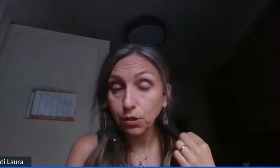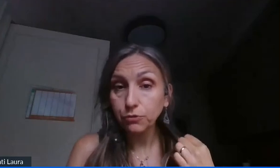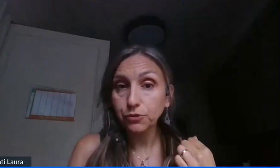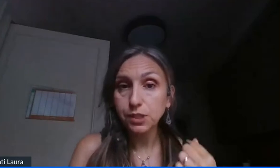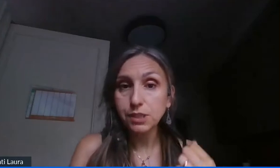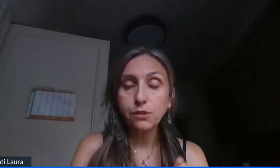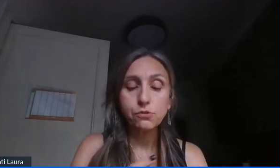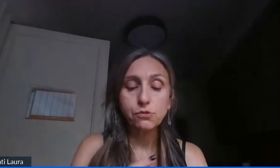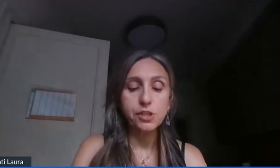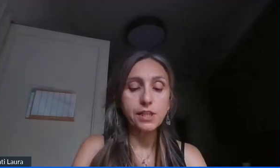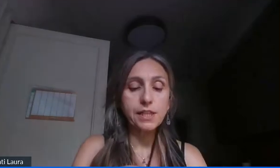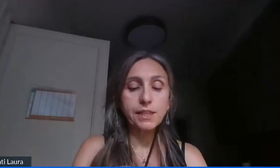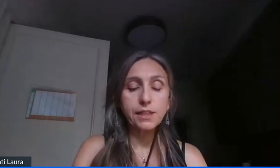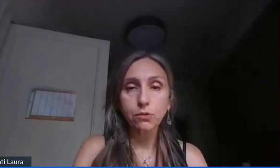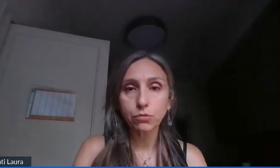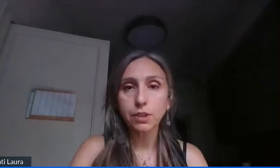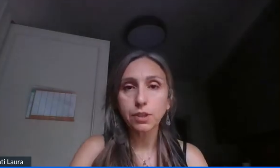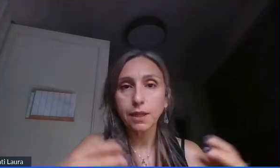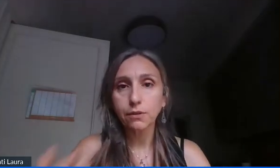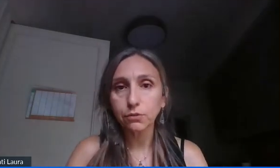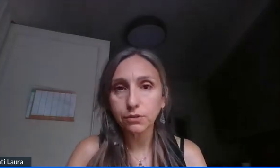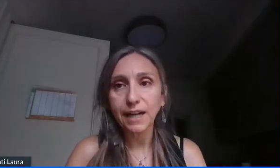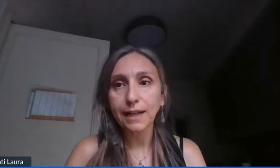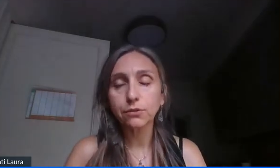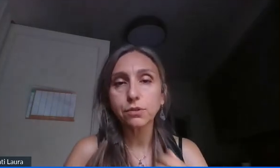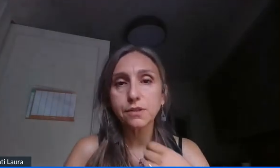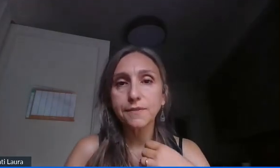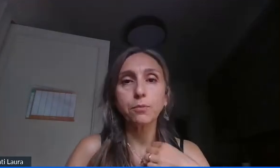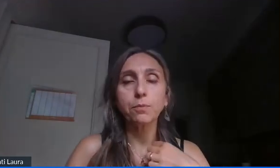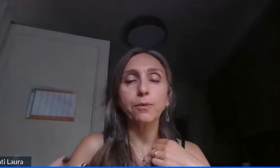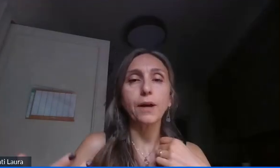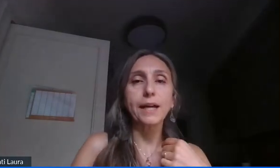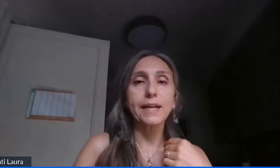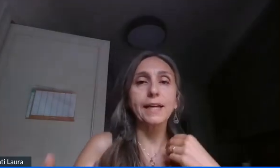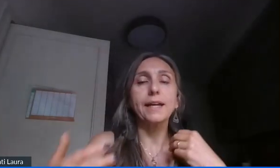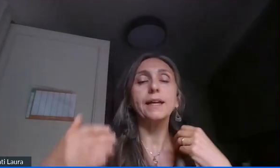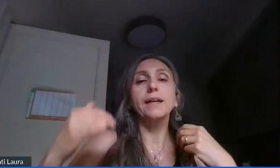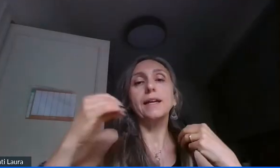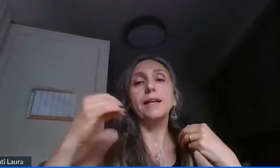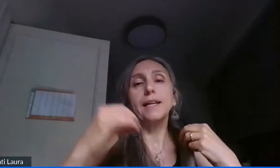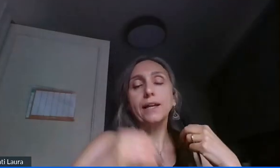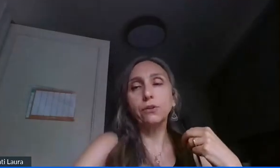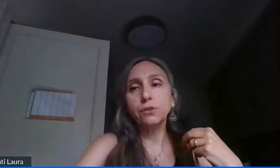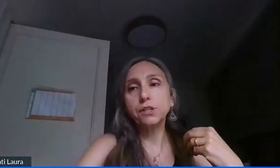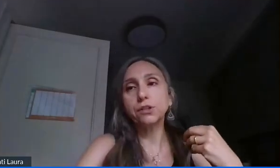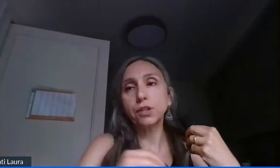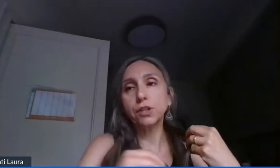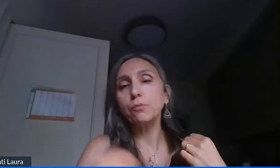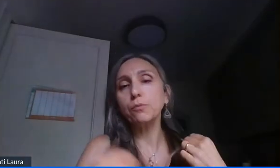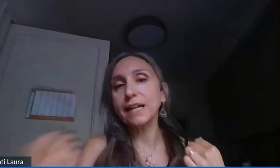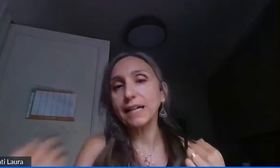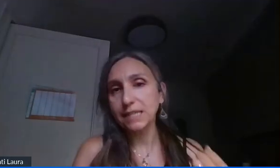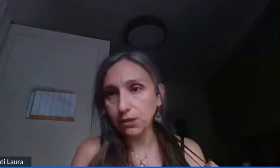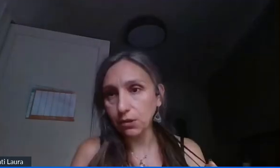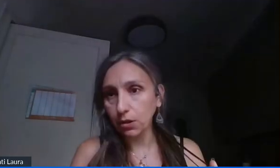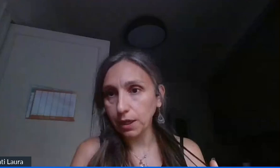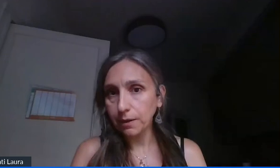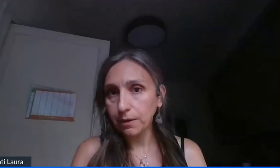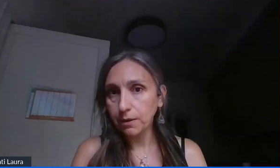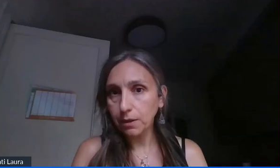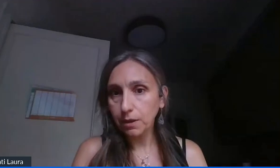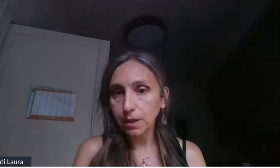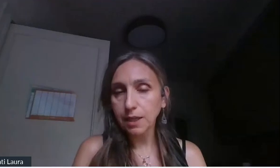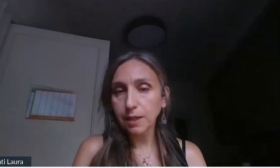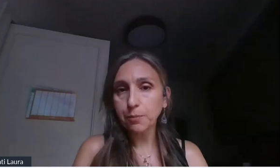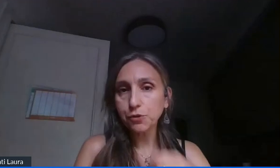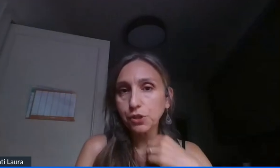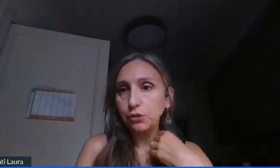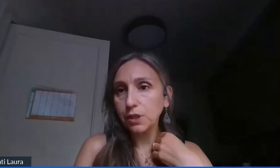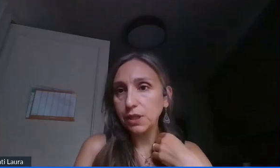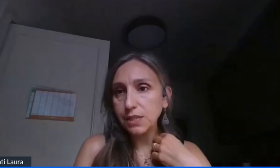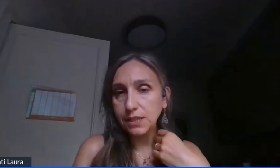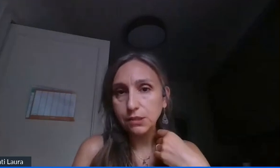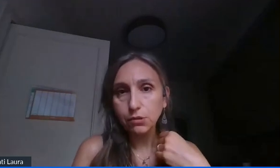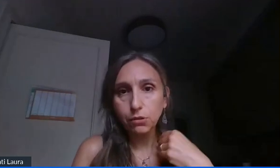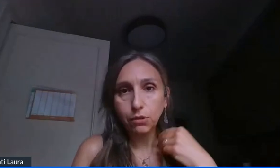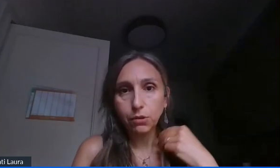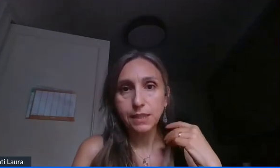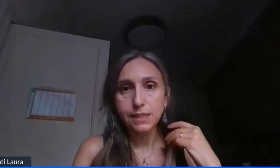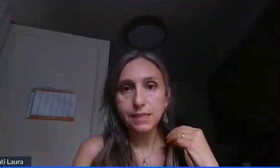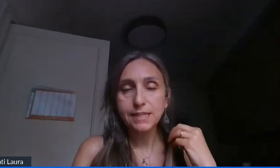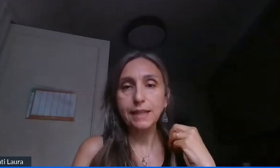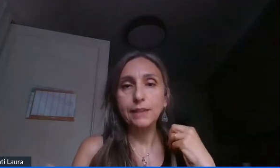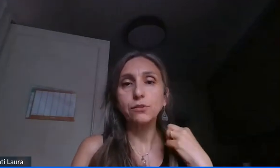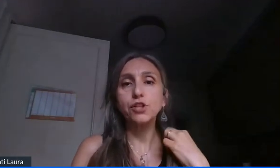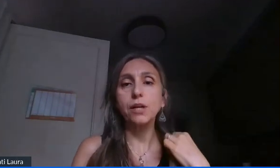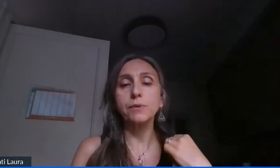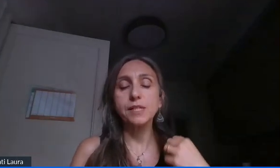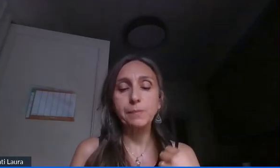per il software, si consiglia di includere nel contratto di sviluppo anche le condizioni di pubblicazione. I repository esistono